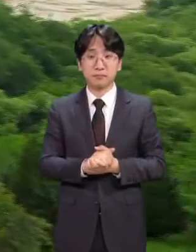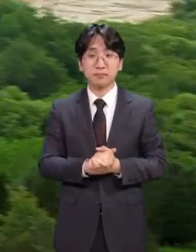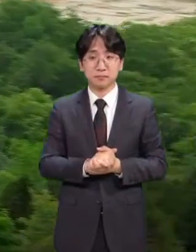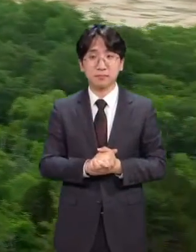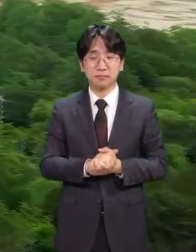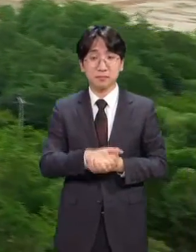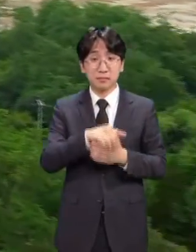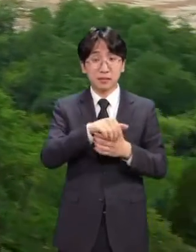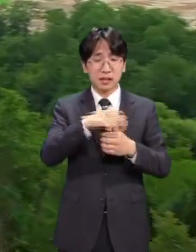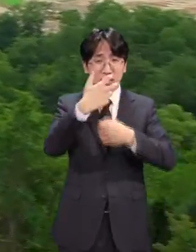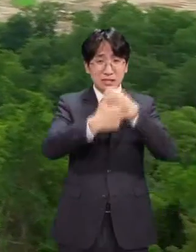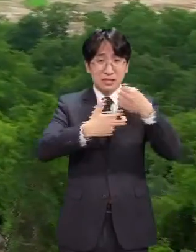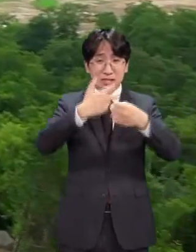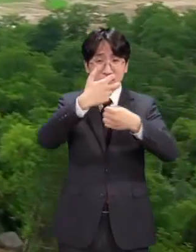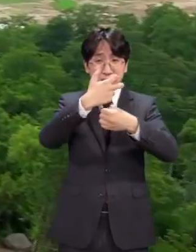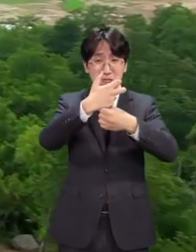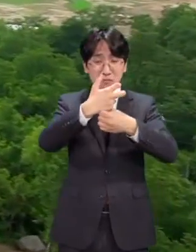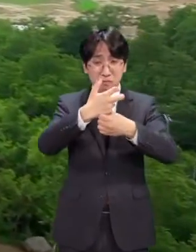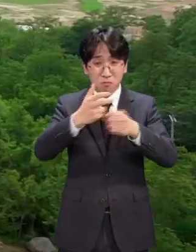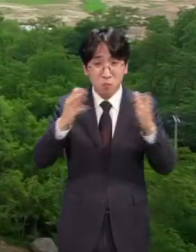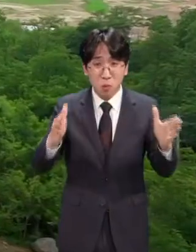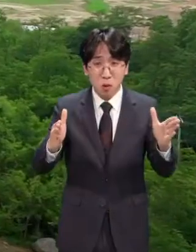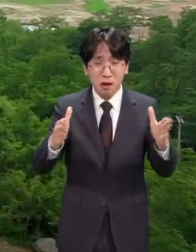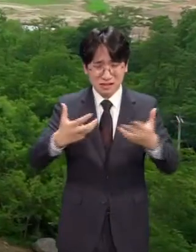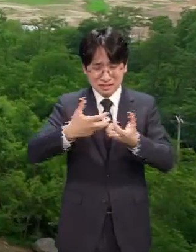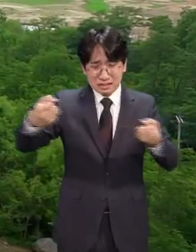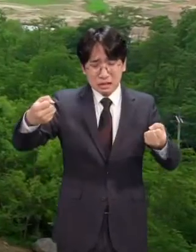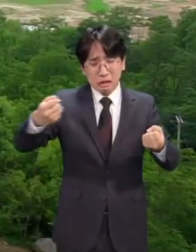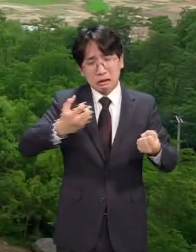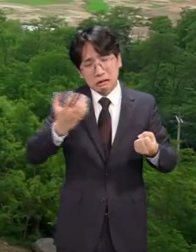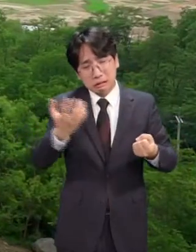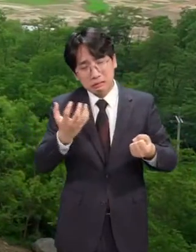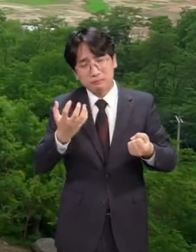년 분단의 아픔이 이제는 그치기를 바랄 뿐입니다.